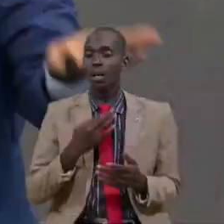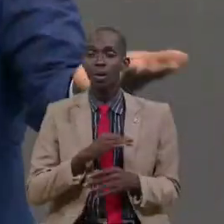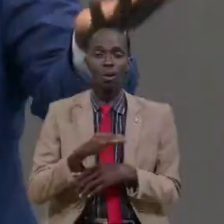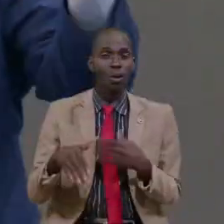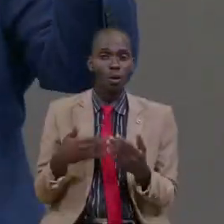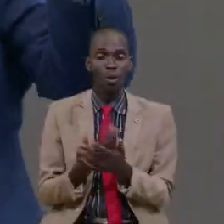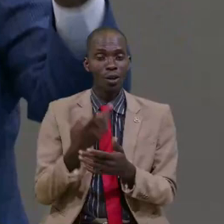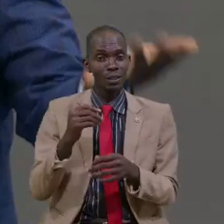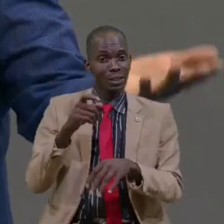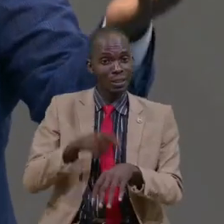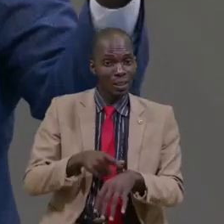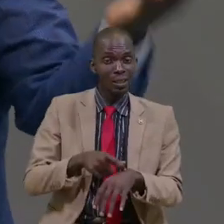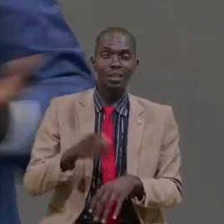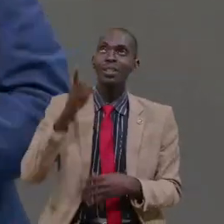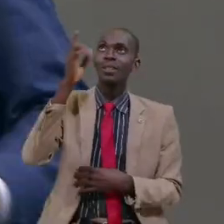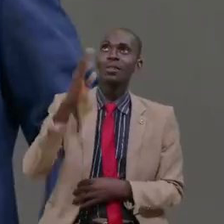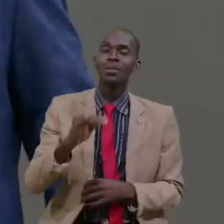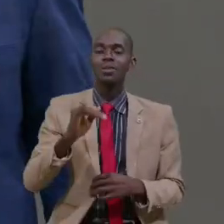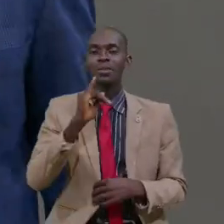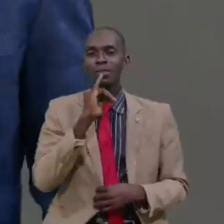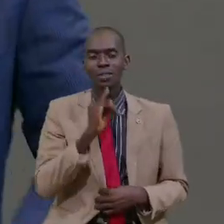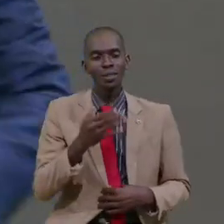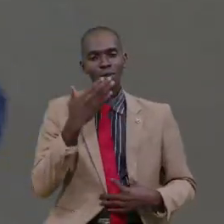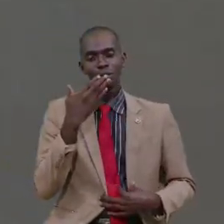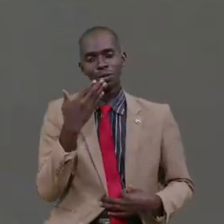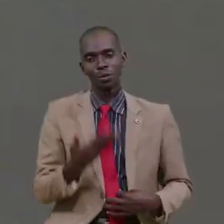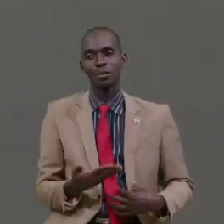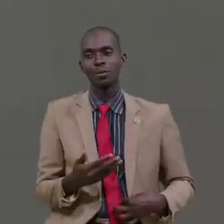Et chaque fois, Dieu est bon.